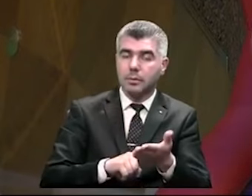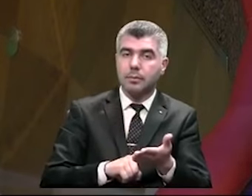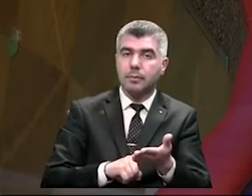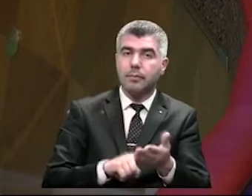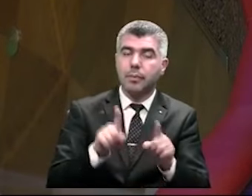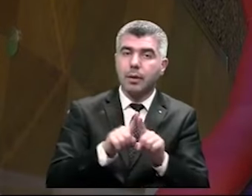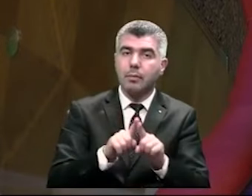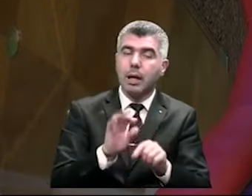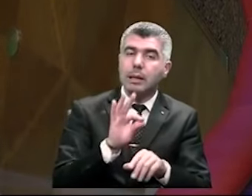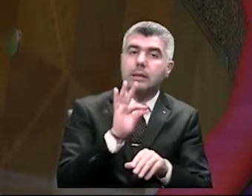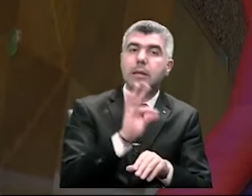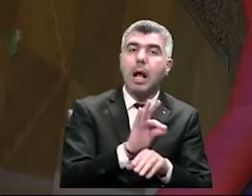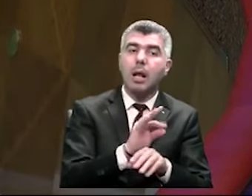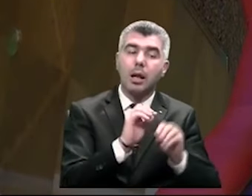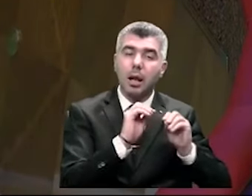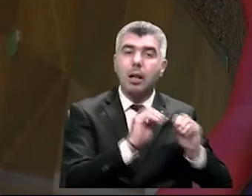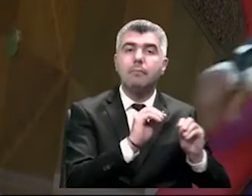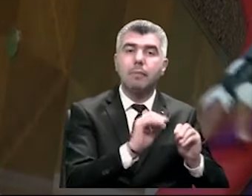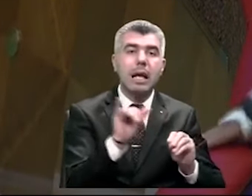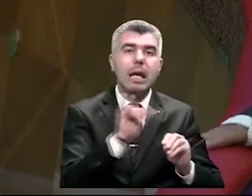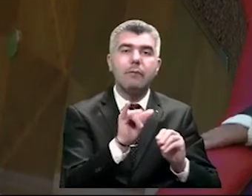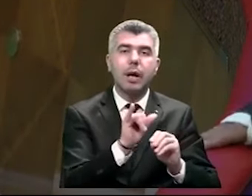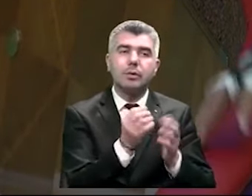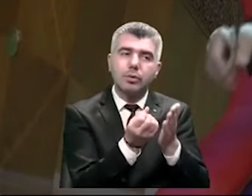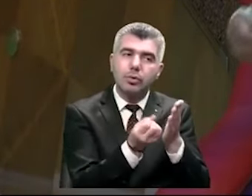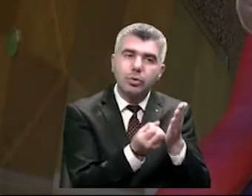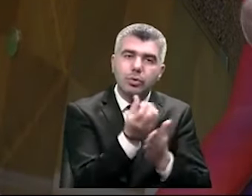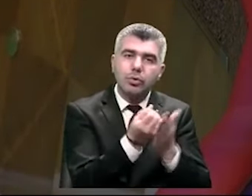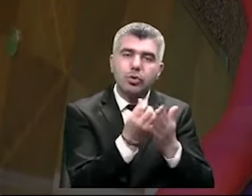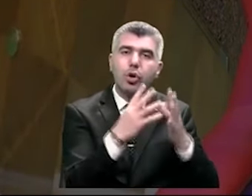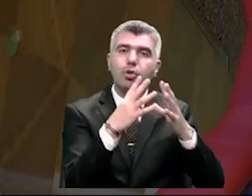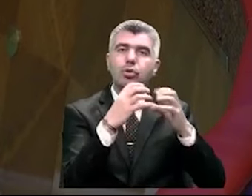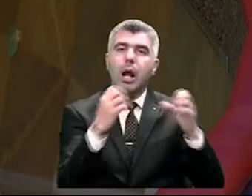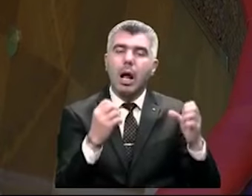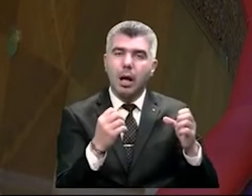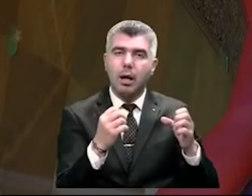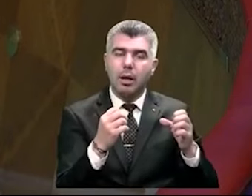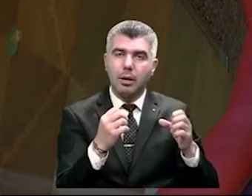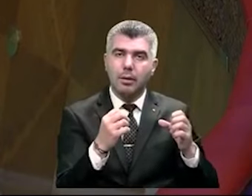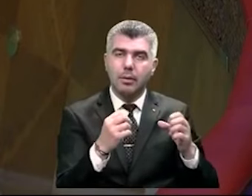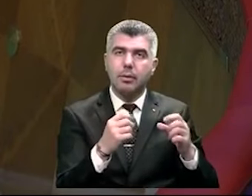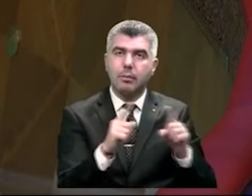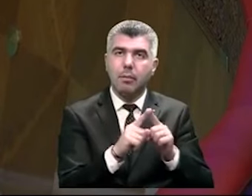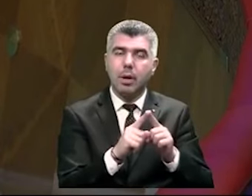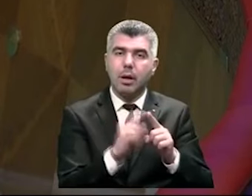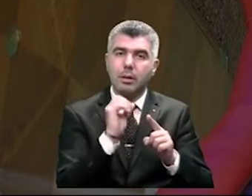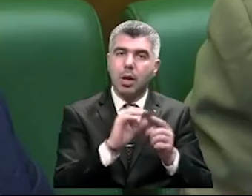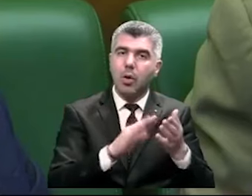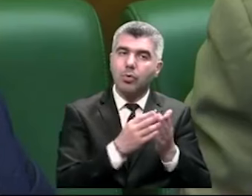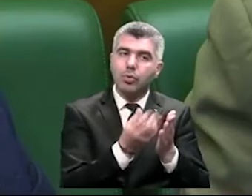يتعلموا التدريس باش يدخلوا في التدريس اللي كسمهم دكاترا